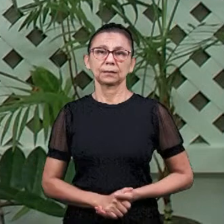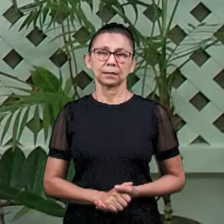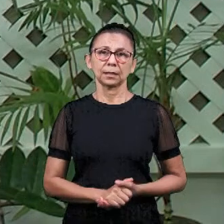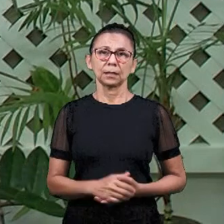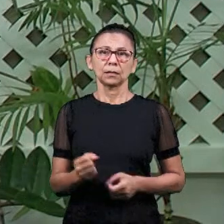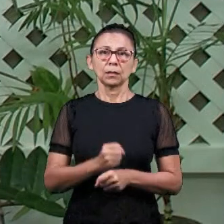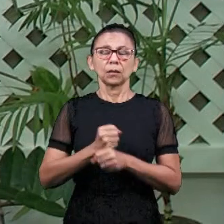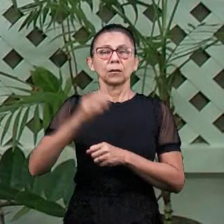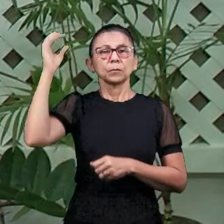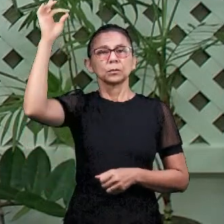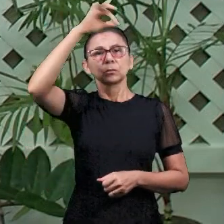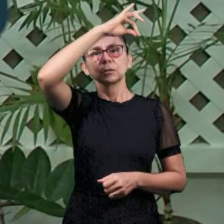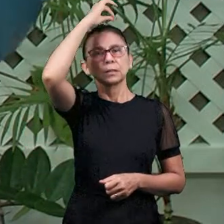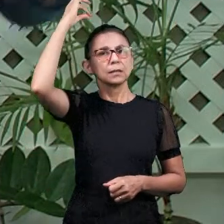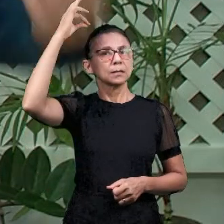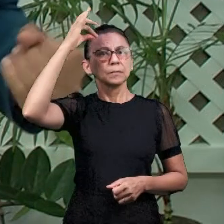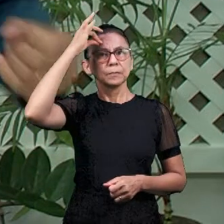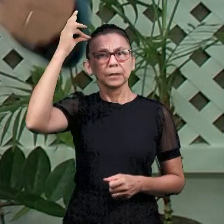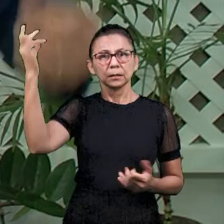vie.